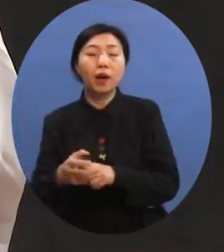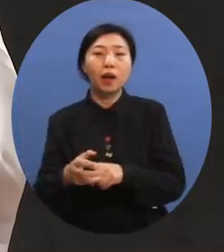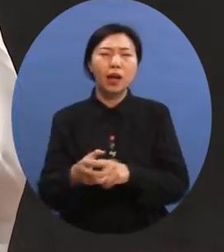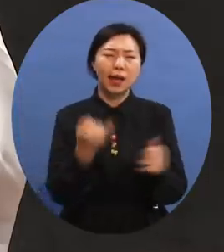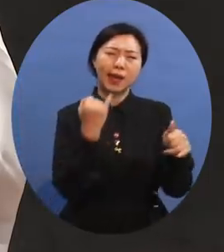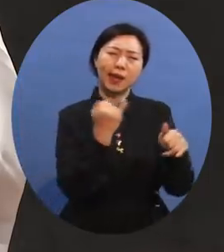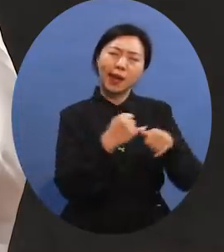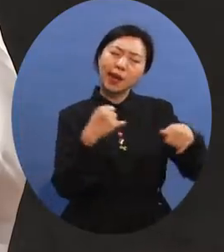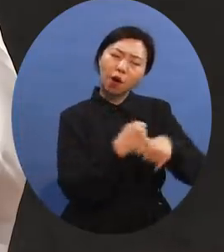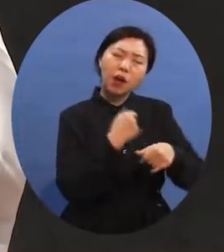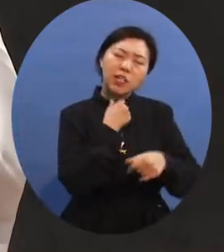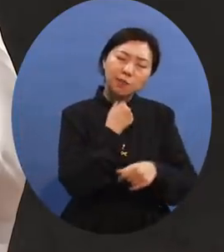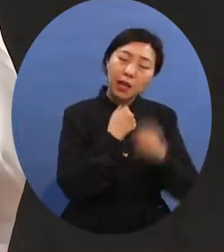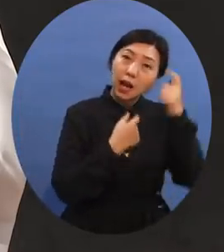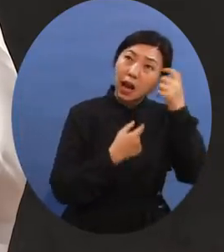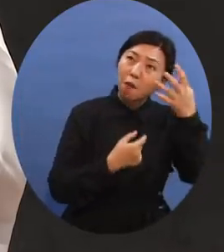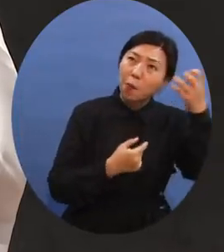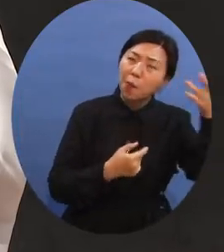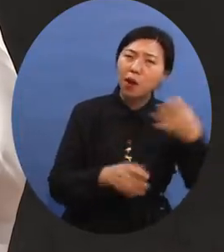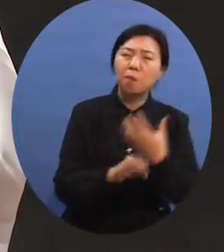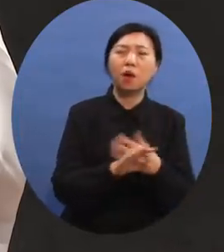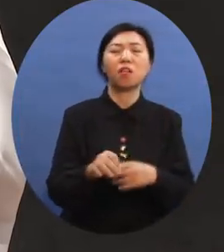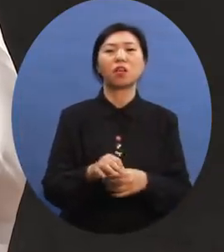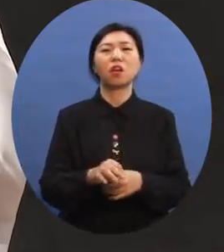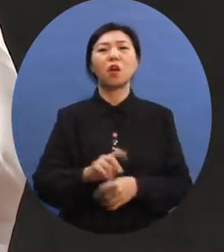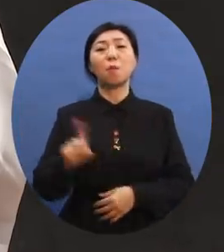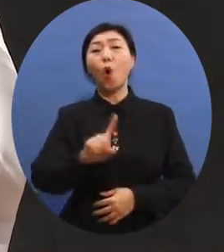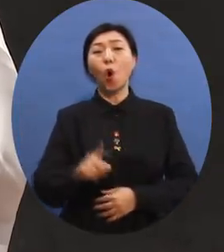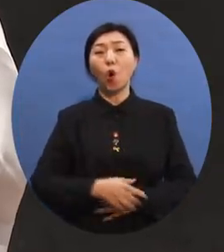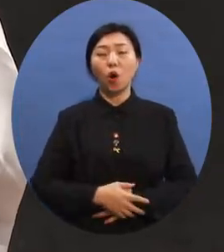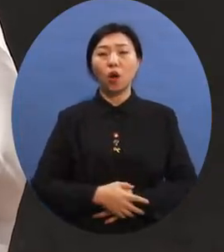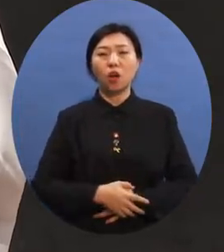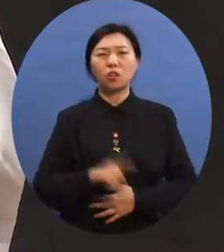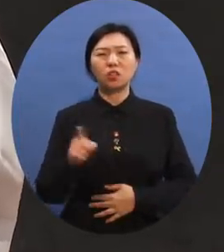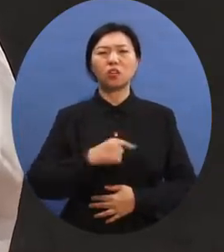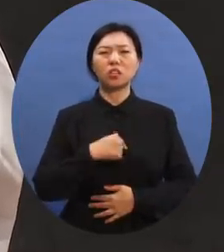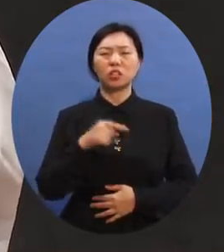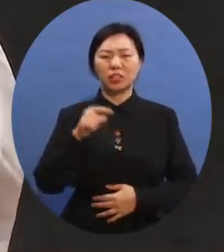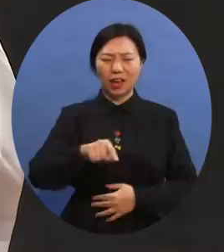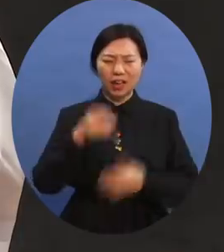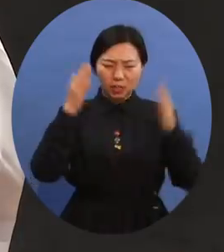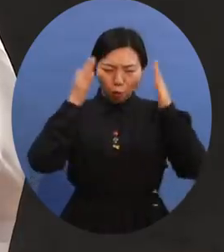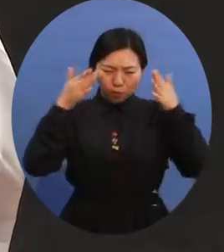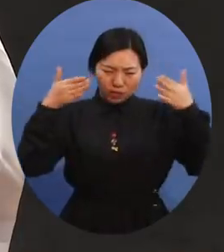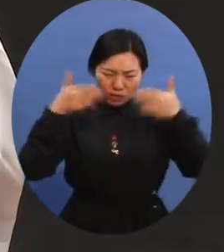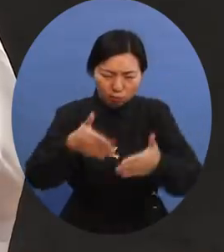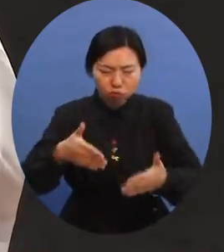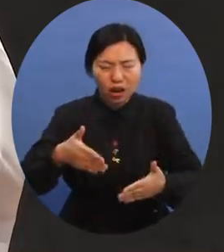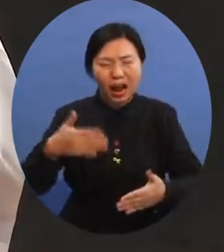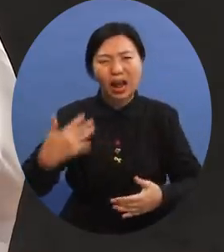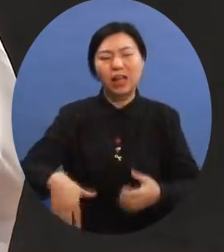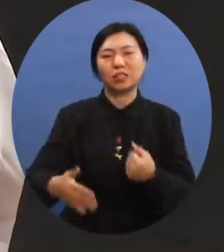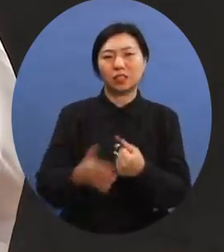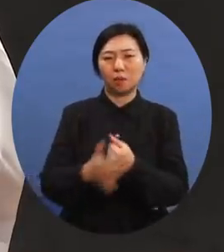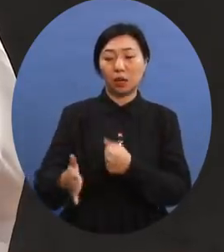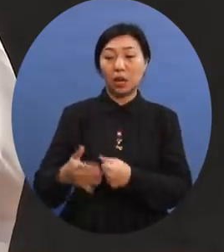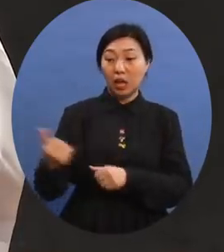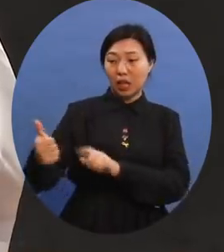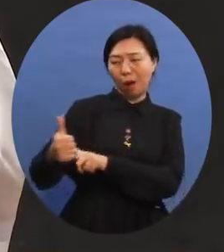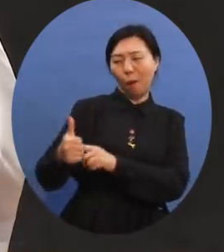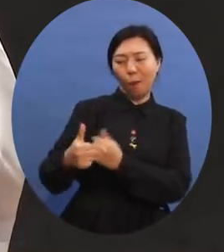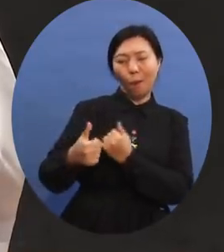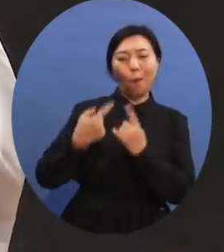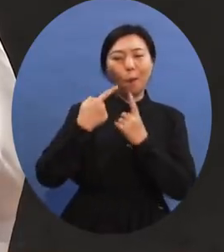억지로 한다는 얘기야. 남자가 와서 연애하자고 해도 내 공부에 지금 정신이 없어가지고 연애가 뭐고 싫다